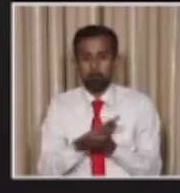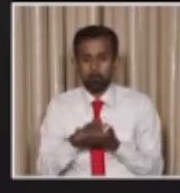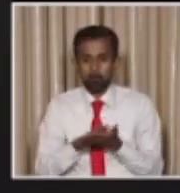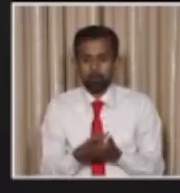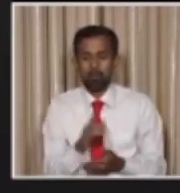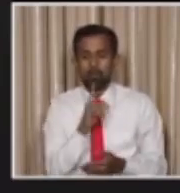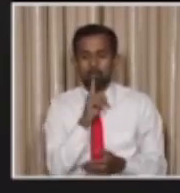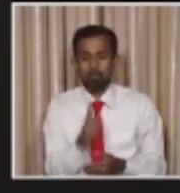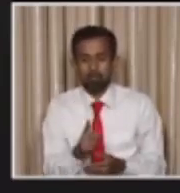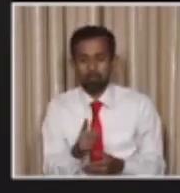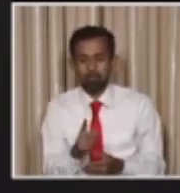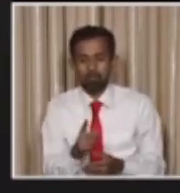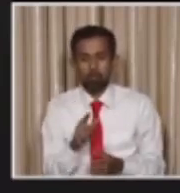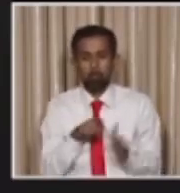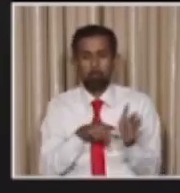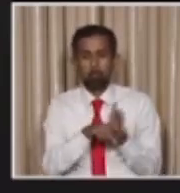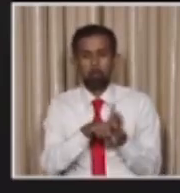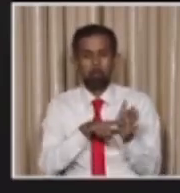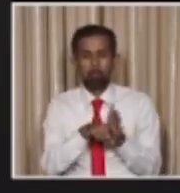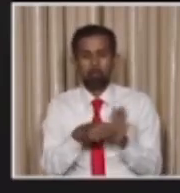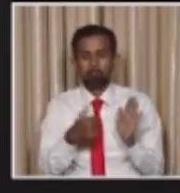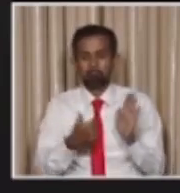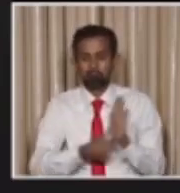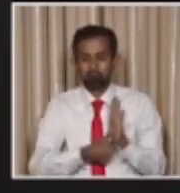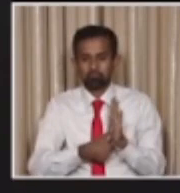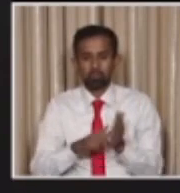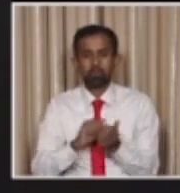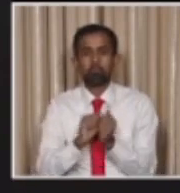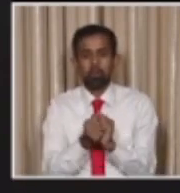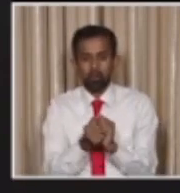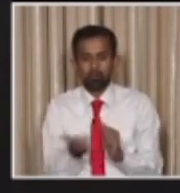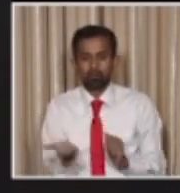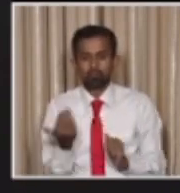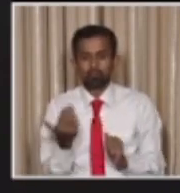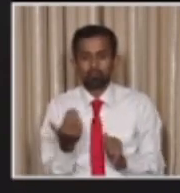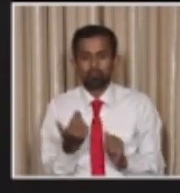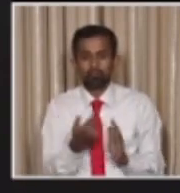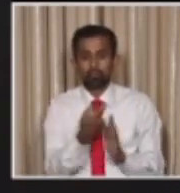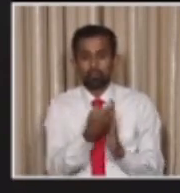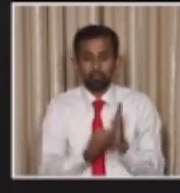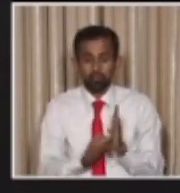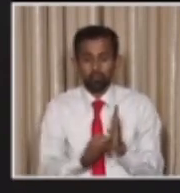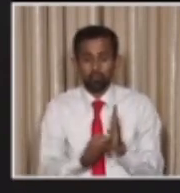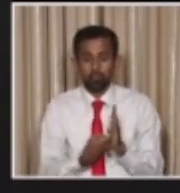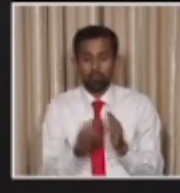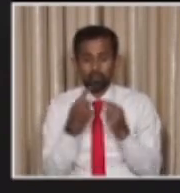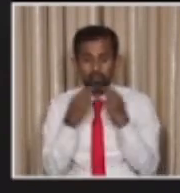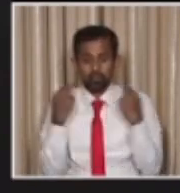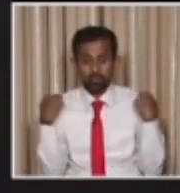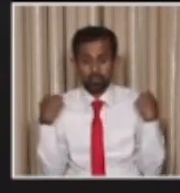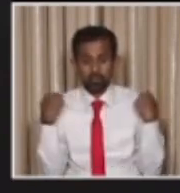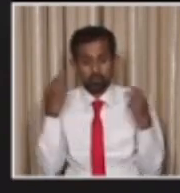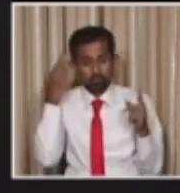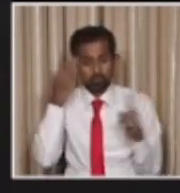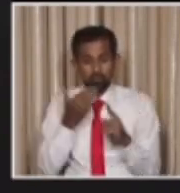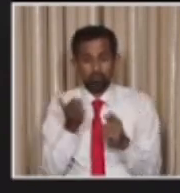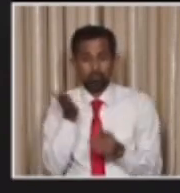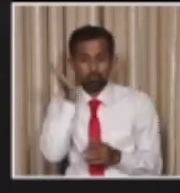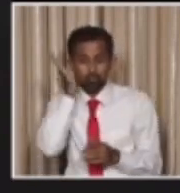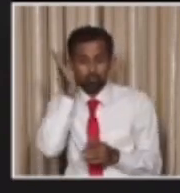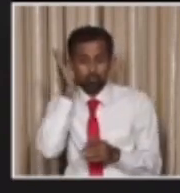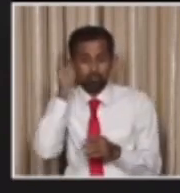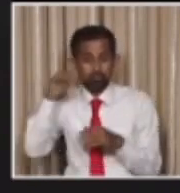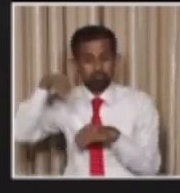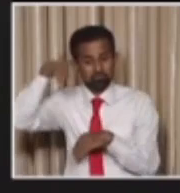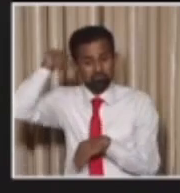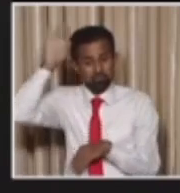කියන්න ඕනේ අපි යල් පැන ගිය පනත් මේවා සංශෝධනය කරන්න ඕනේ. රෙගුව හා සම්බන්ධයෙන් ගොඩක් පනත් තියෙනවා ඉංග්‍රීසි ආණ්ඩු කාලයේ